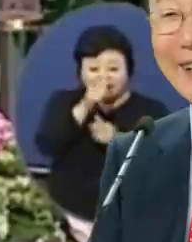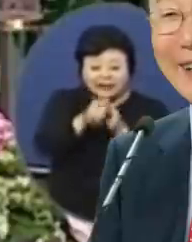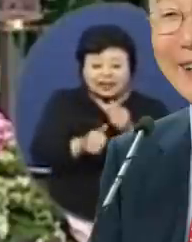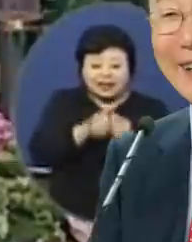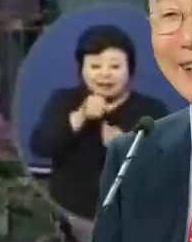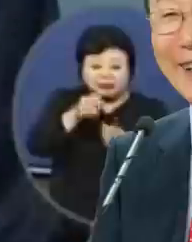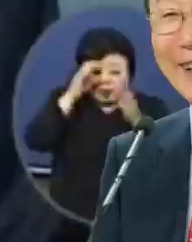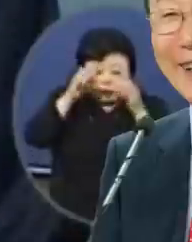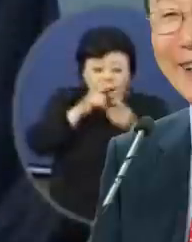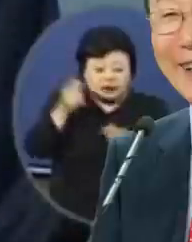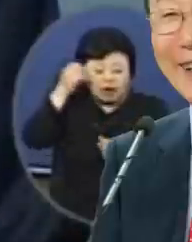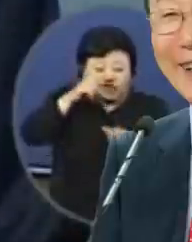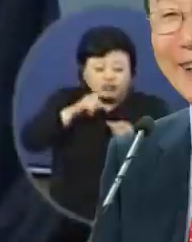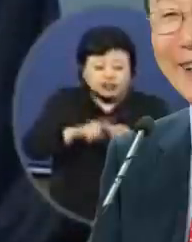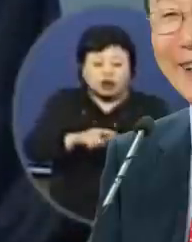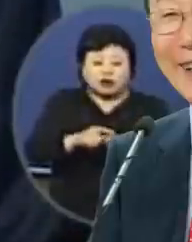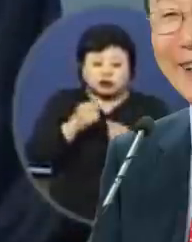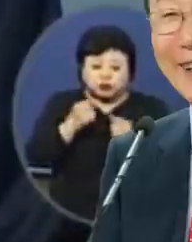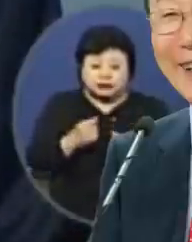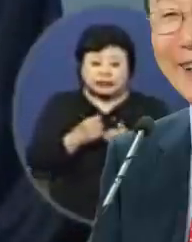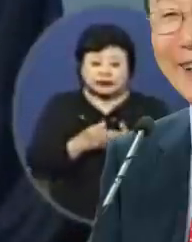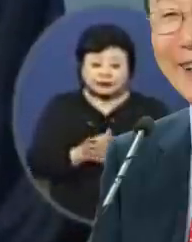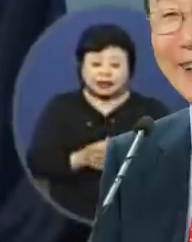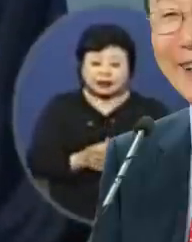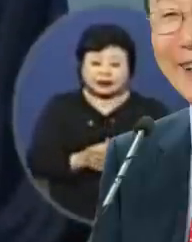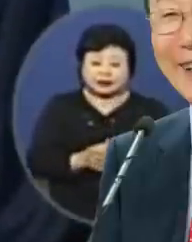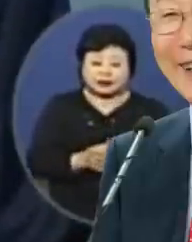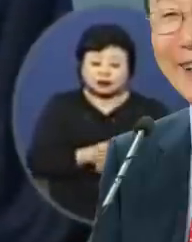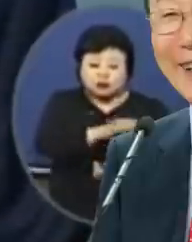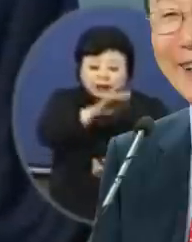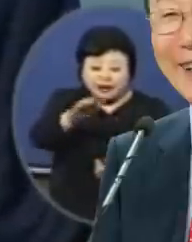하나님은 눈에 안 보이는 영적인 존재이기 때문에 우리가